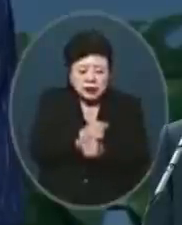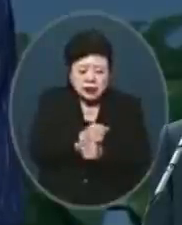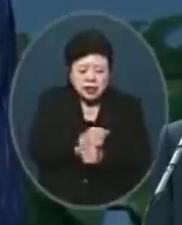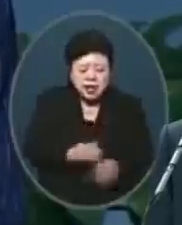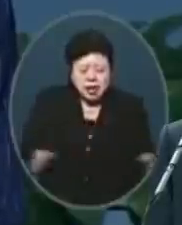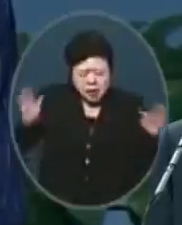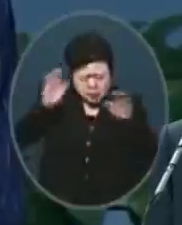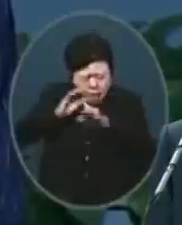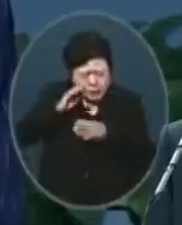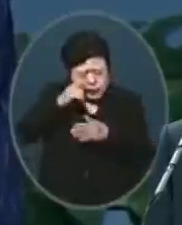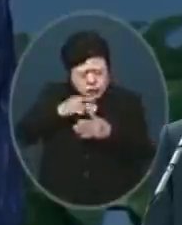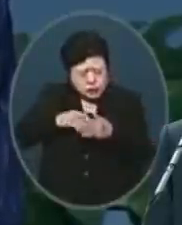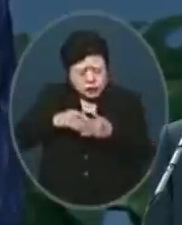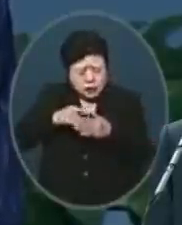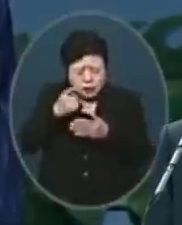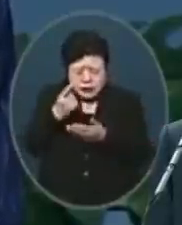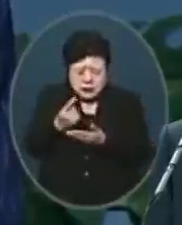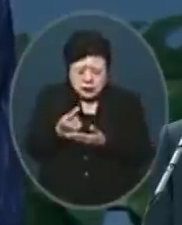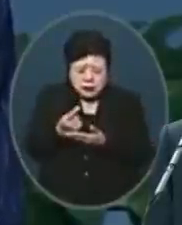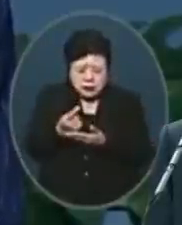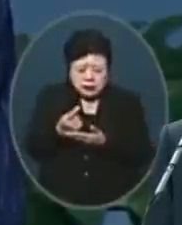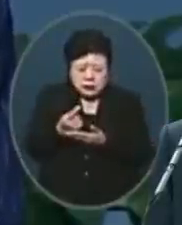밤중에 나와서